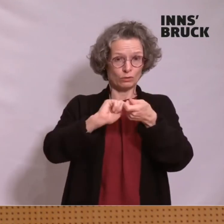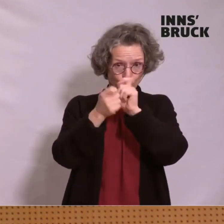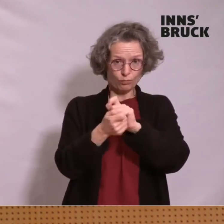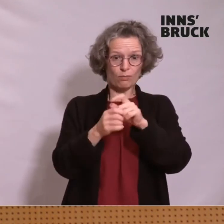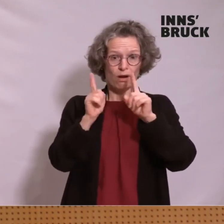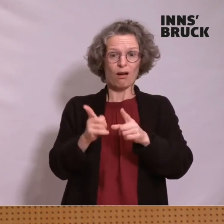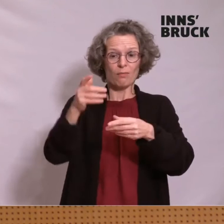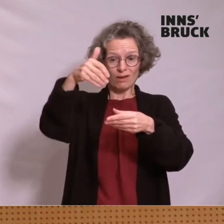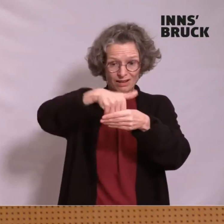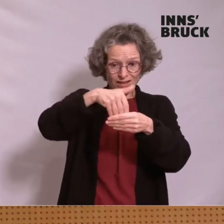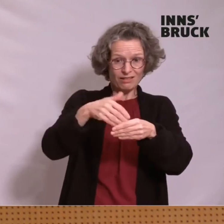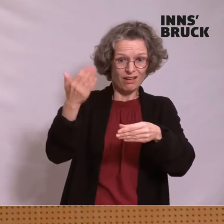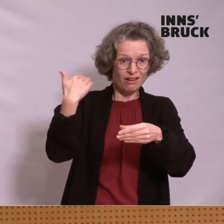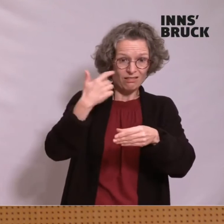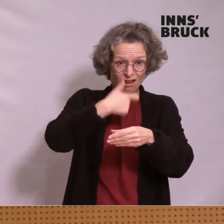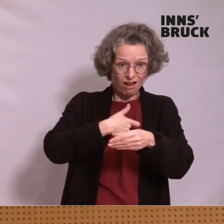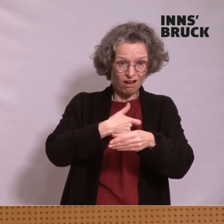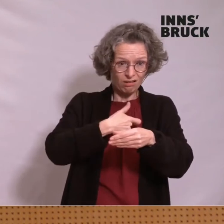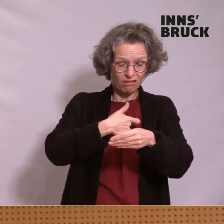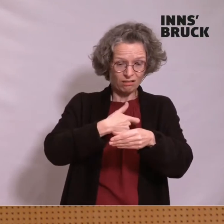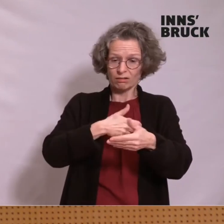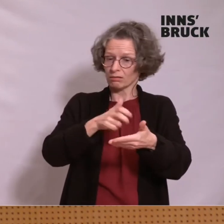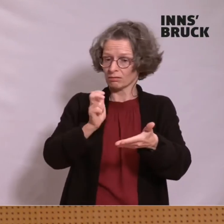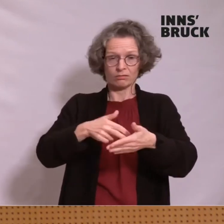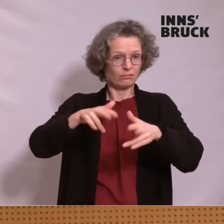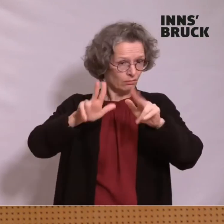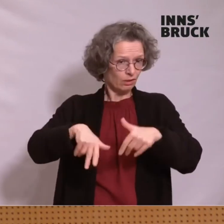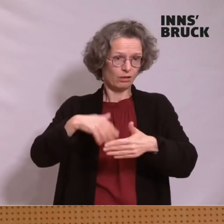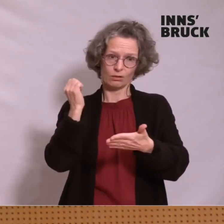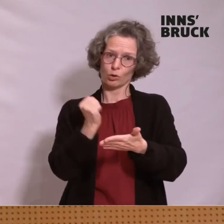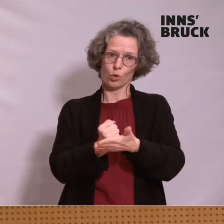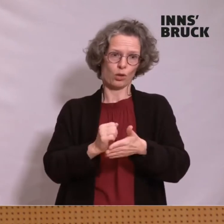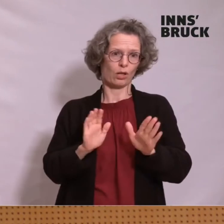Sicht nach wie vor voll inhaltlich zutrifft.